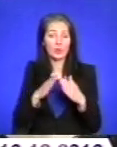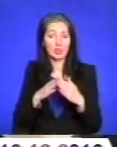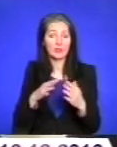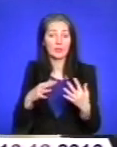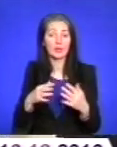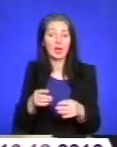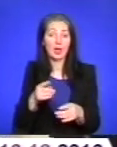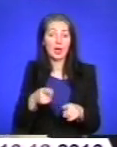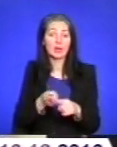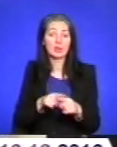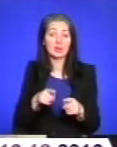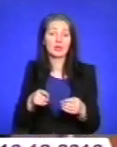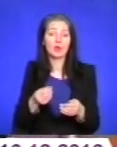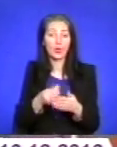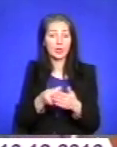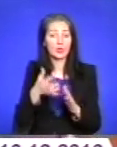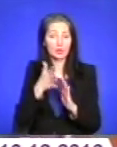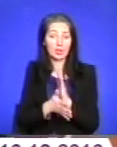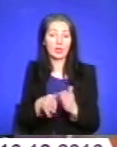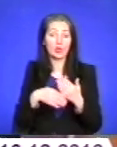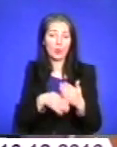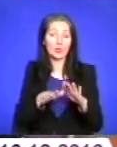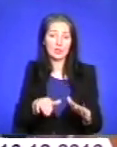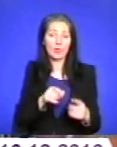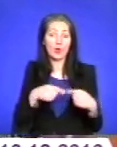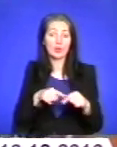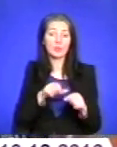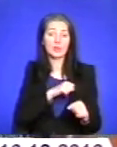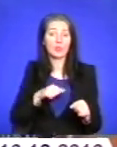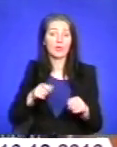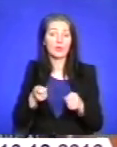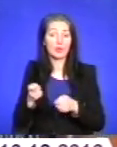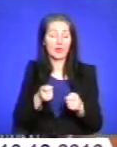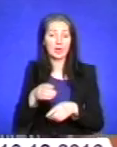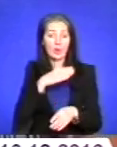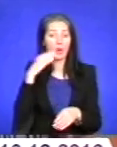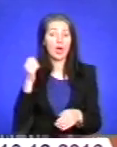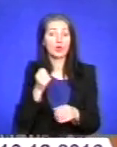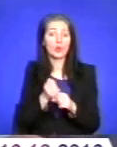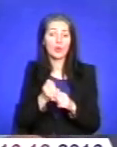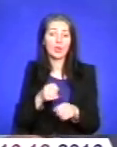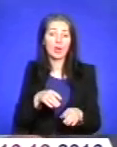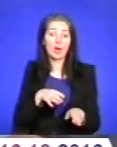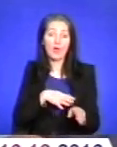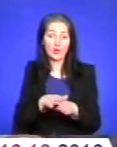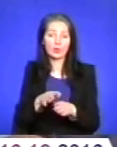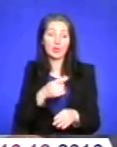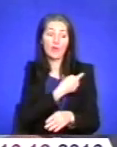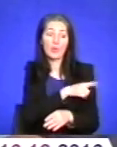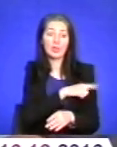місцевим органам самоврядування. Чималу роботу, за словами голови обласної ради, виконали і у медичній сфері.